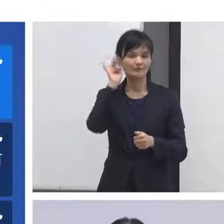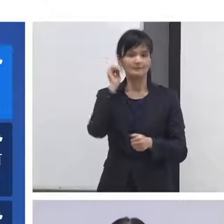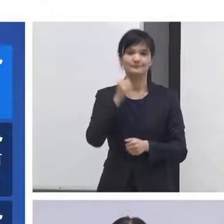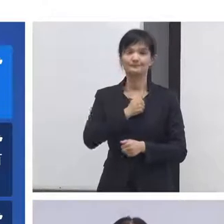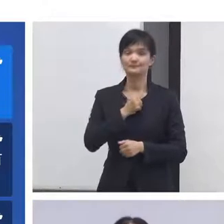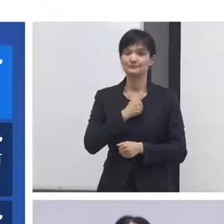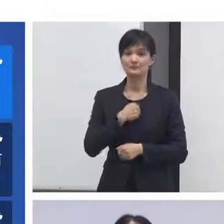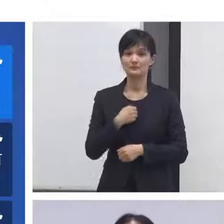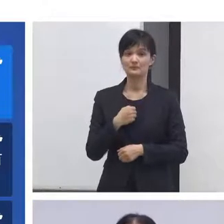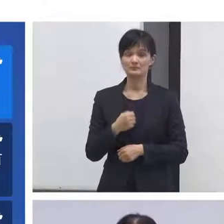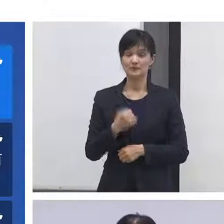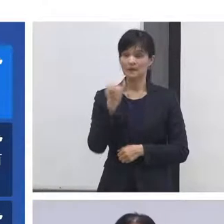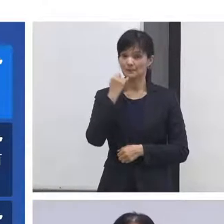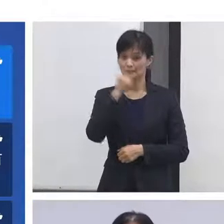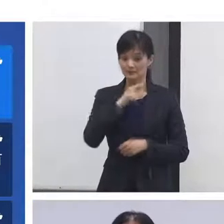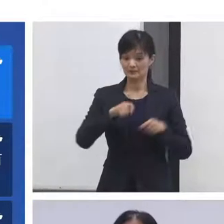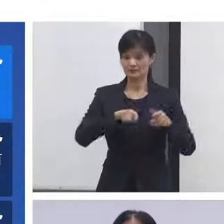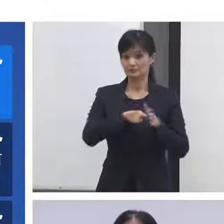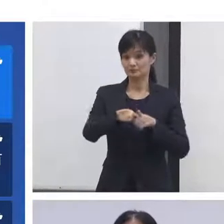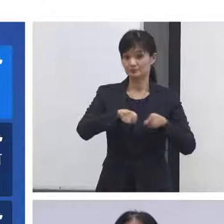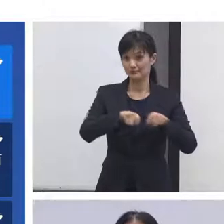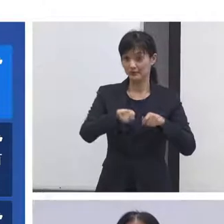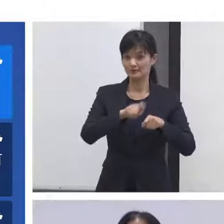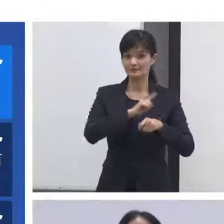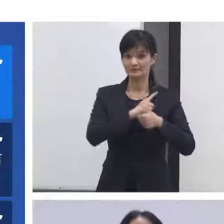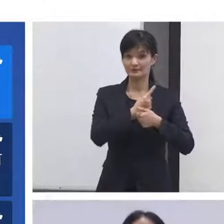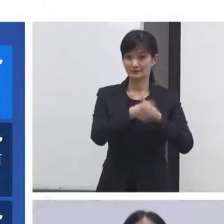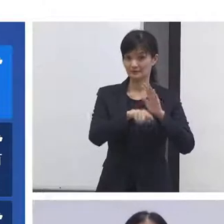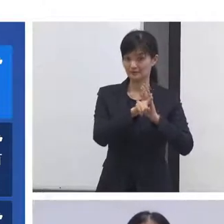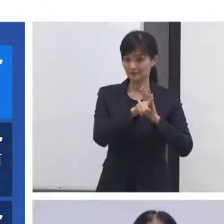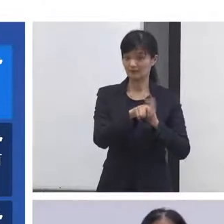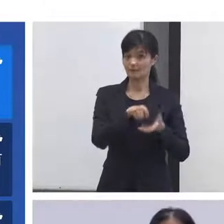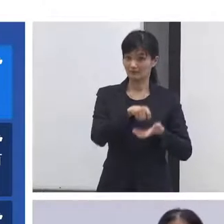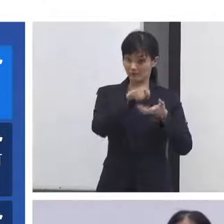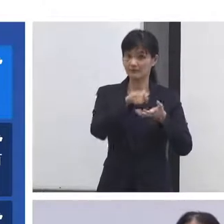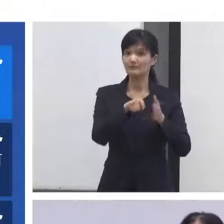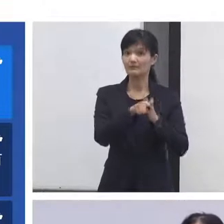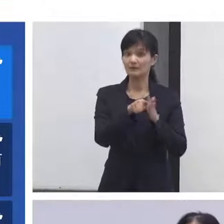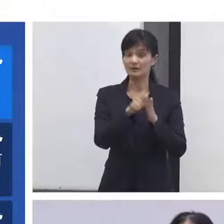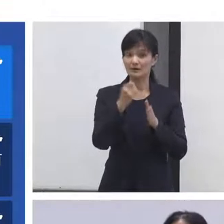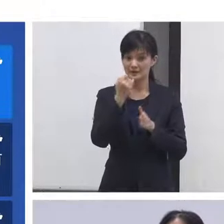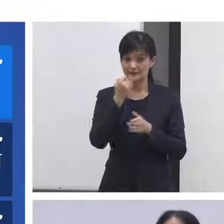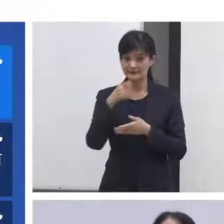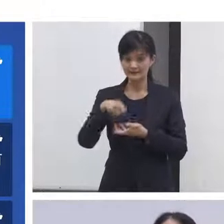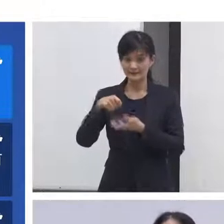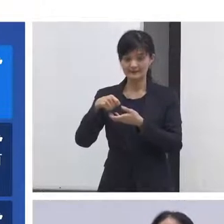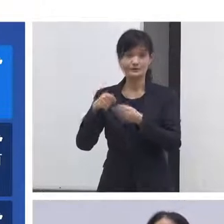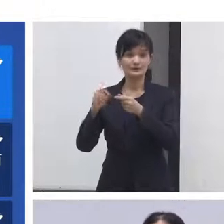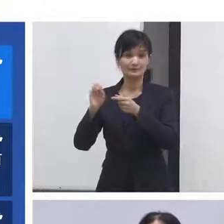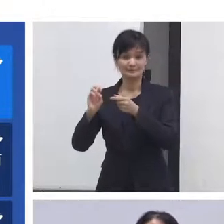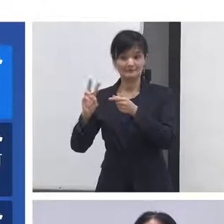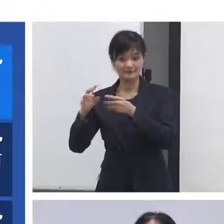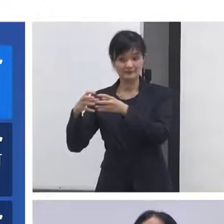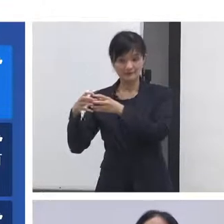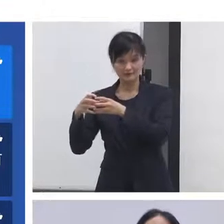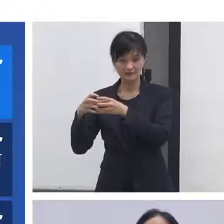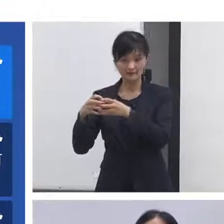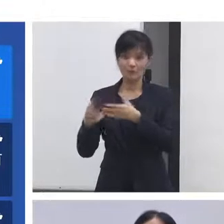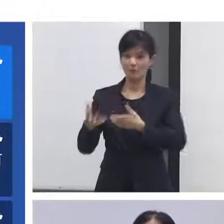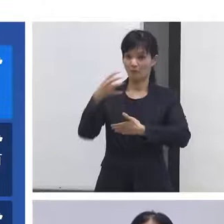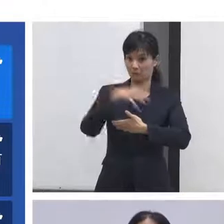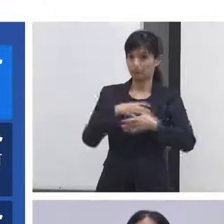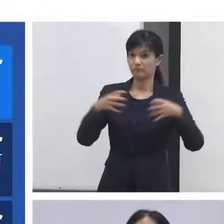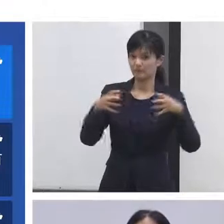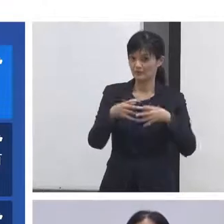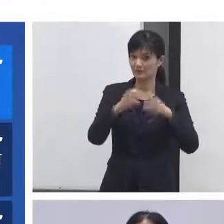表自己的时候，可不可以稍微讲一点跟社群的关系？ 我也觉得， 感谢大家，好吗？对，就是比如说 Coffex 一直都